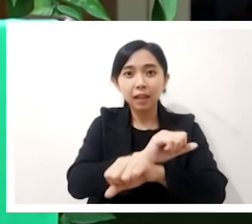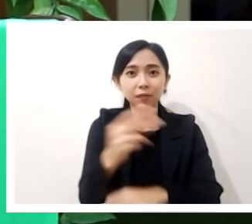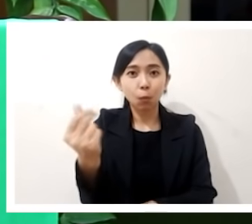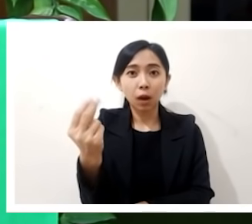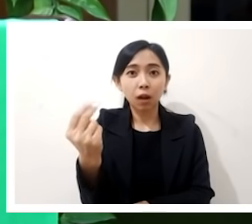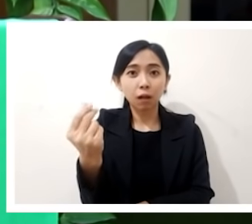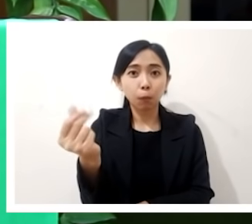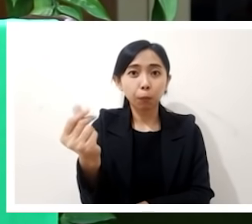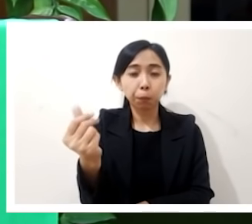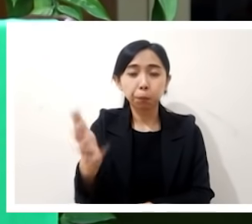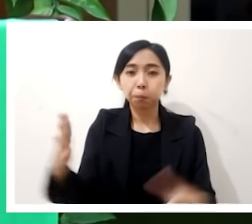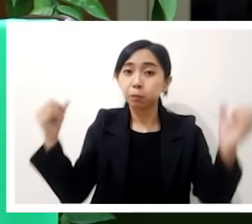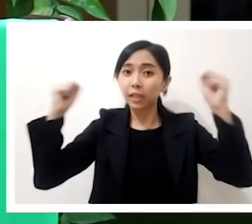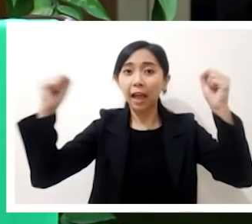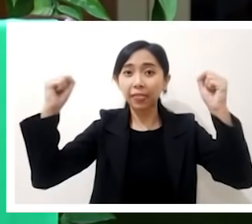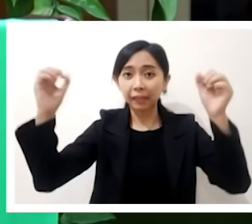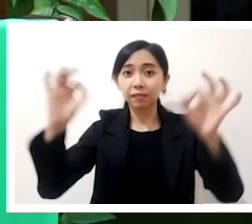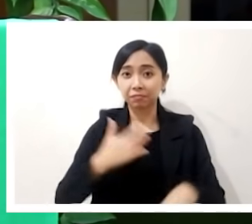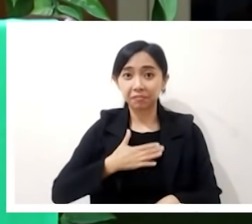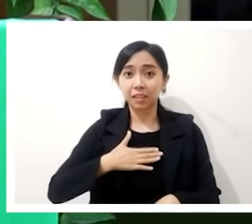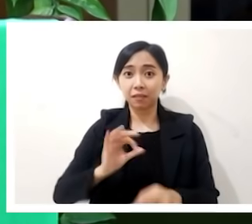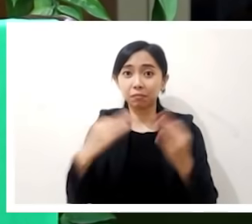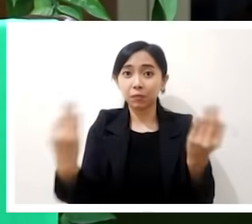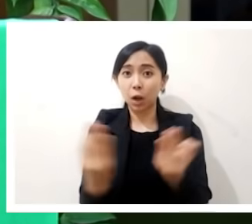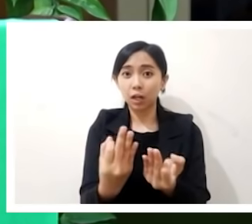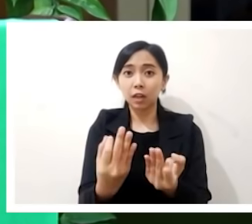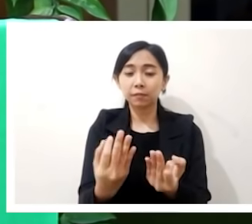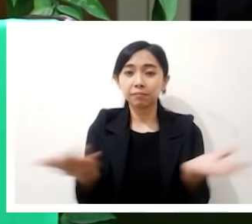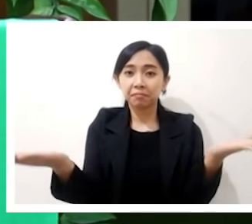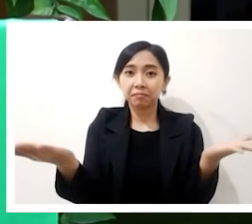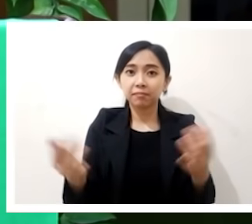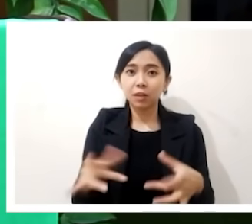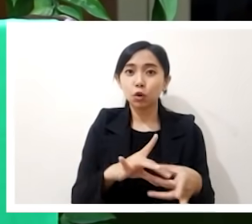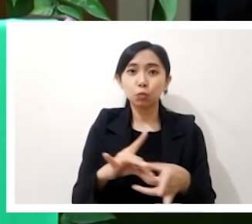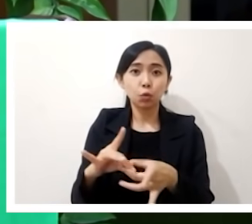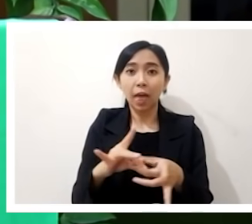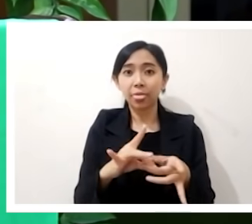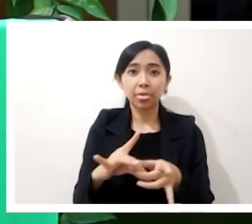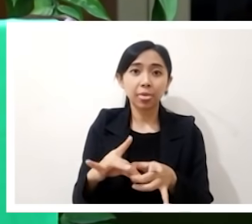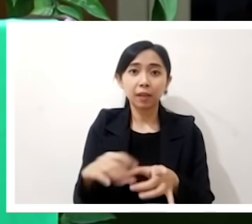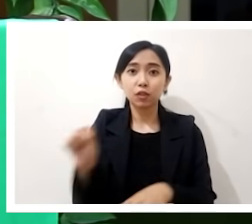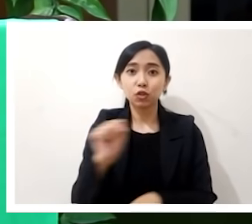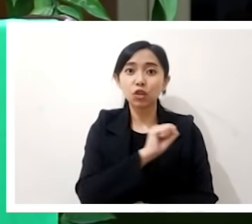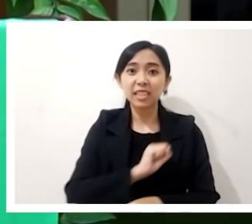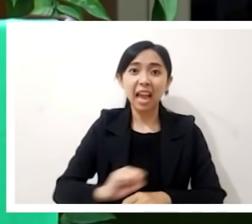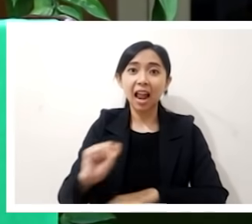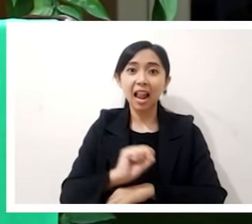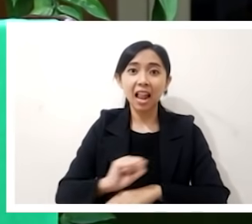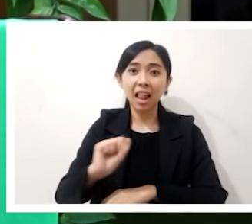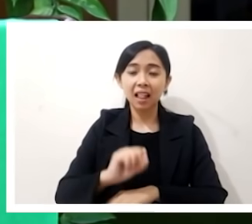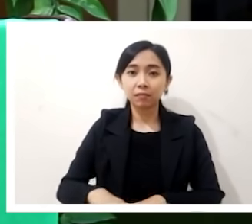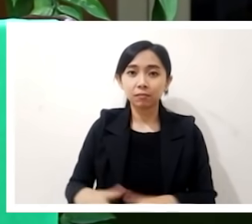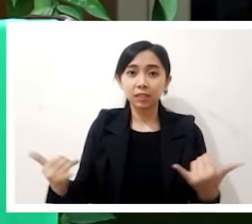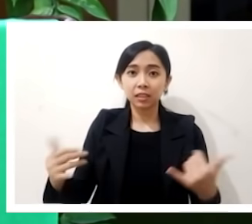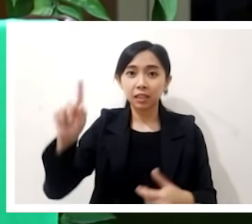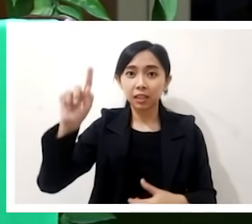kita, kesehatan diri dan keluarga kita terancam, relasi sosial, di Nusa Tenggara Timur